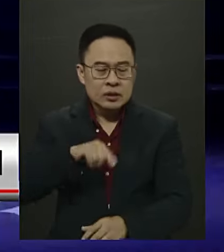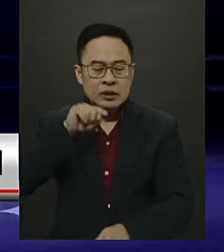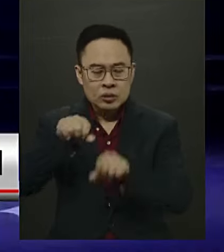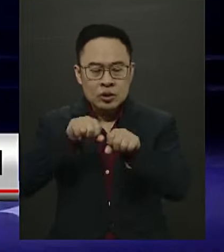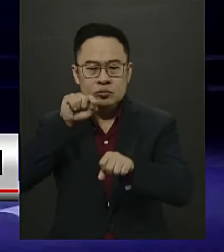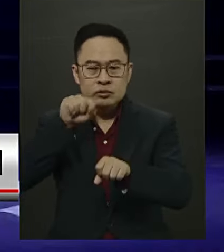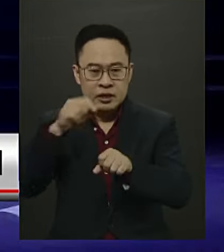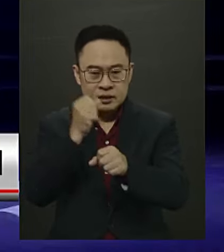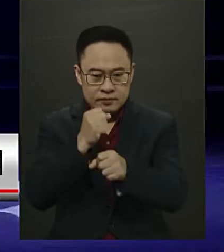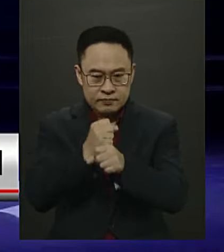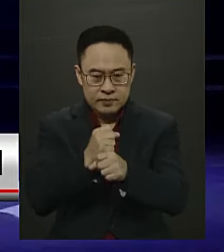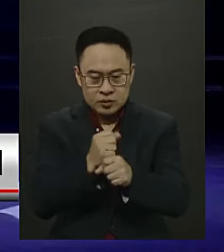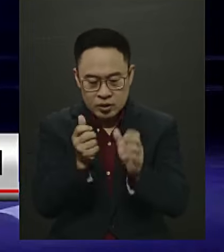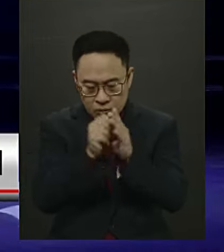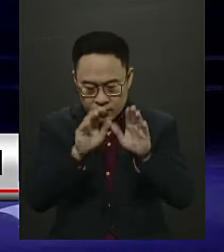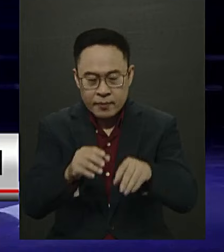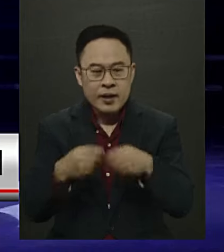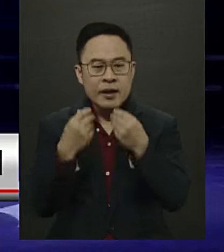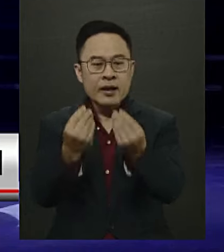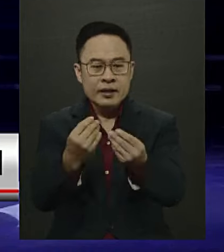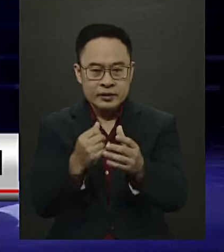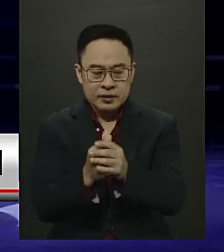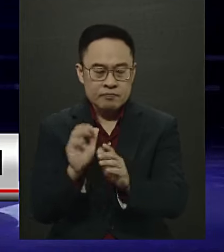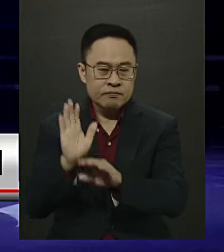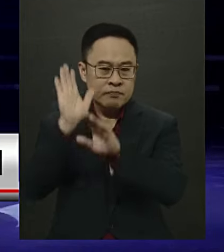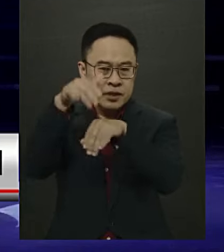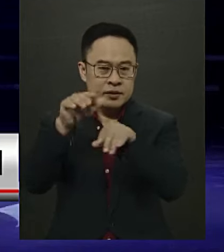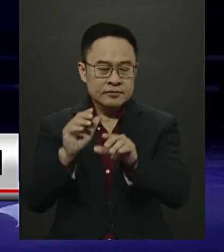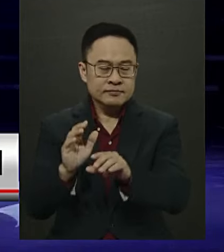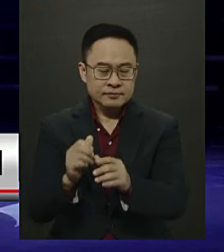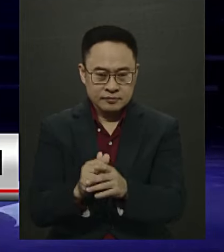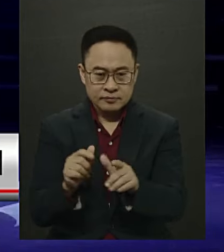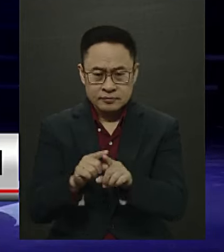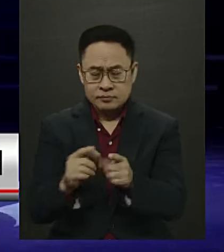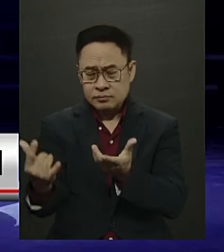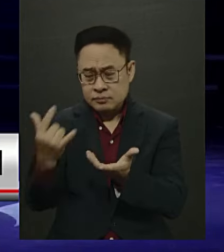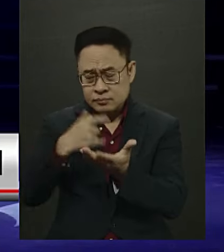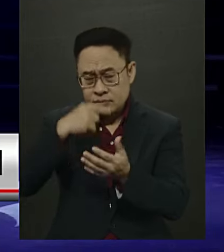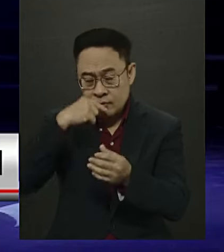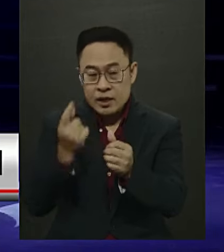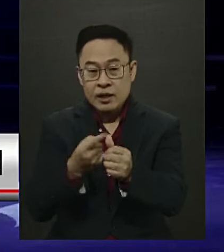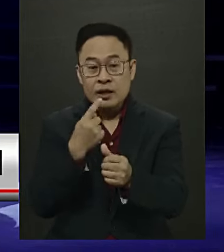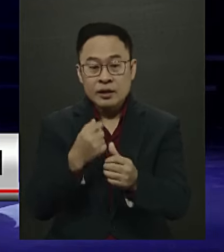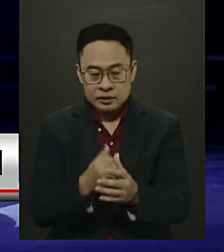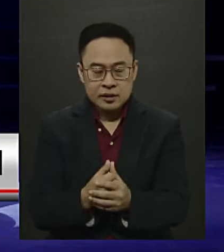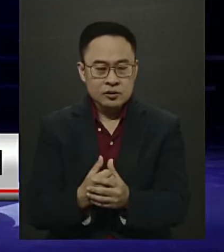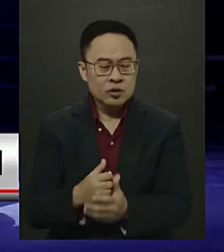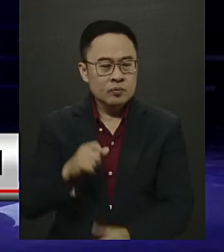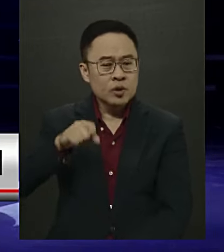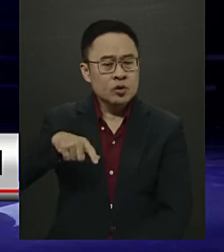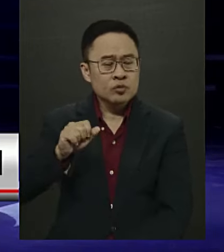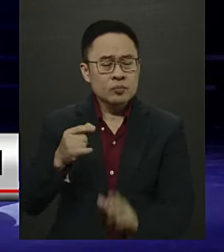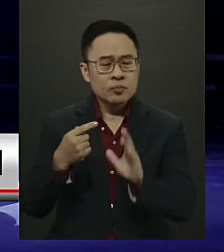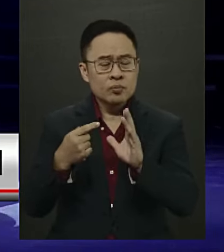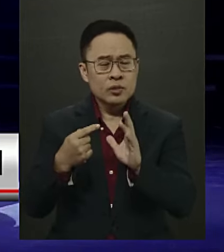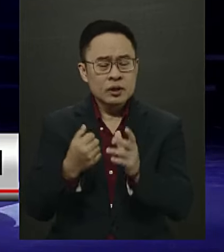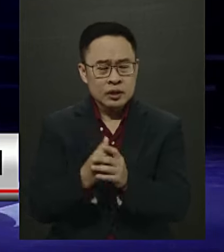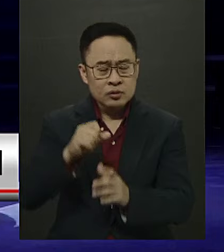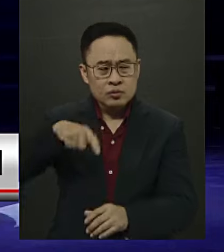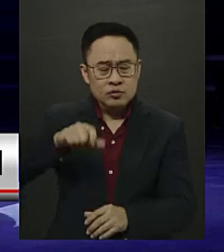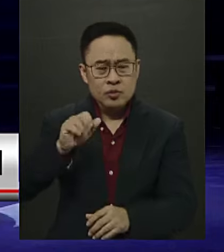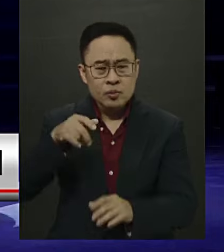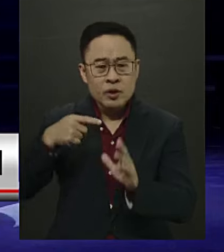ให้กับคายรีเออร์วิงด้วยแล้วก็ด้วยความที่มาประเทศไทยอะคุณก็ต้องมีซอฟต์พาวเวอร์นิดนึงซอฟต์พาวเวอร์คืออะไ